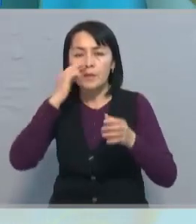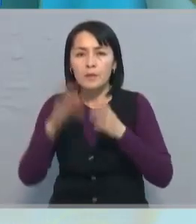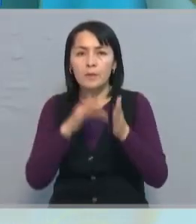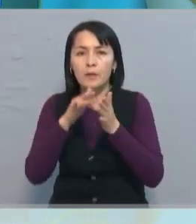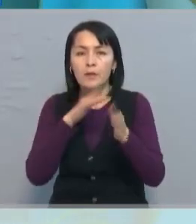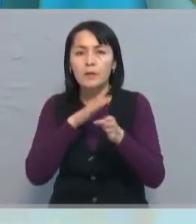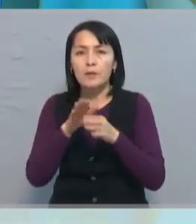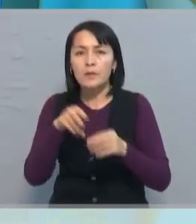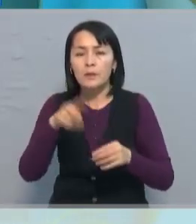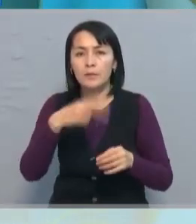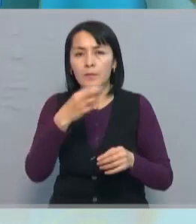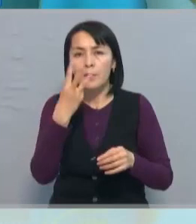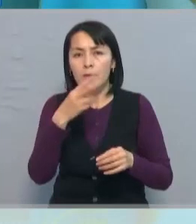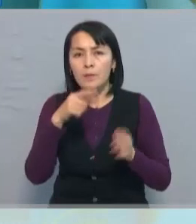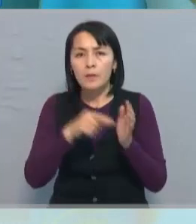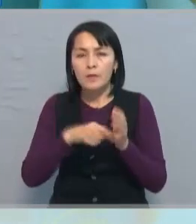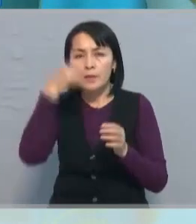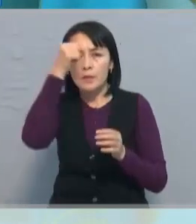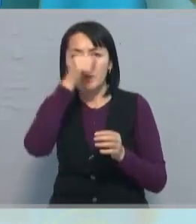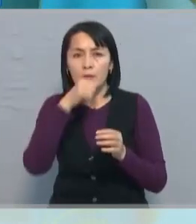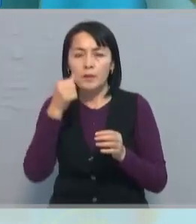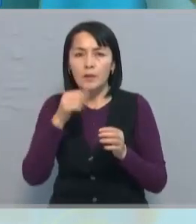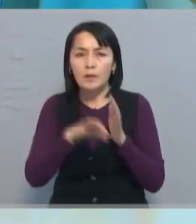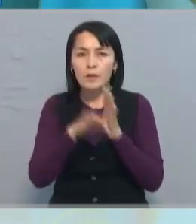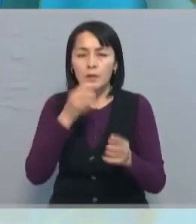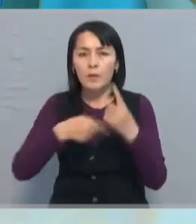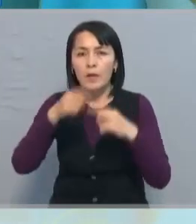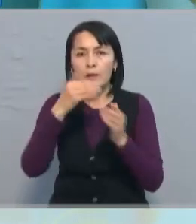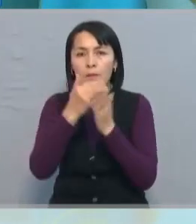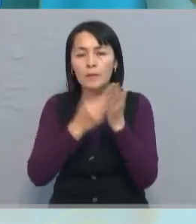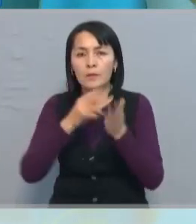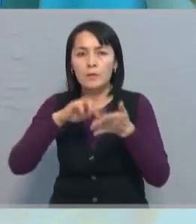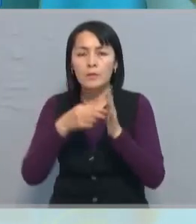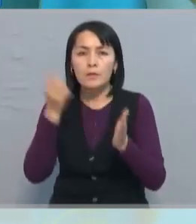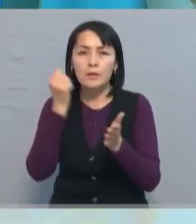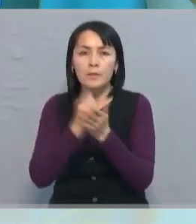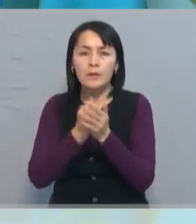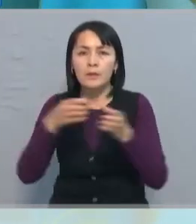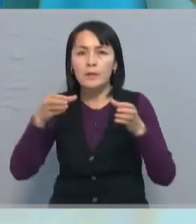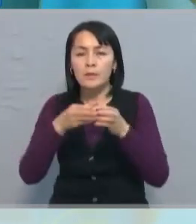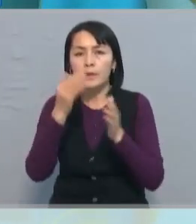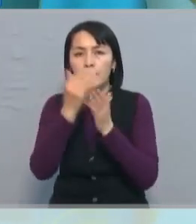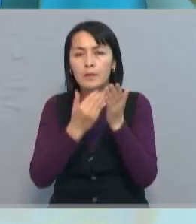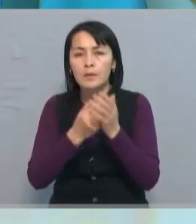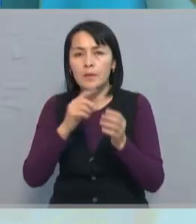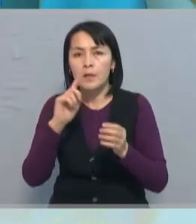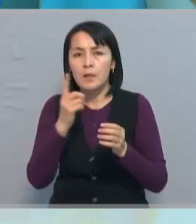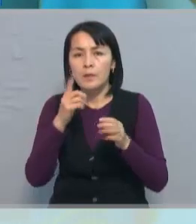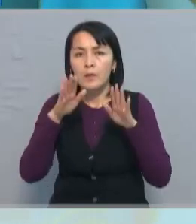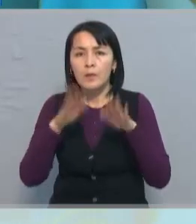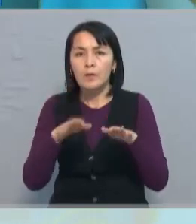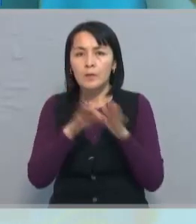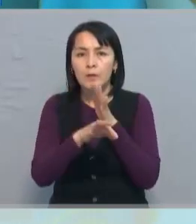қаласы бойынша 2023-2027 жылдарға арналған сайлауалды бағдарламасының жобасы бекітілді. Партиялық тізім және бір мандаттық